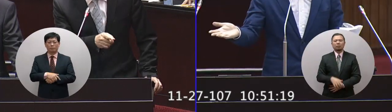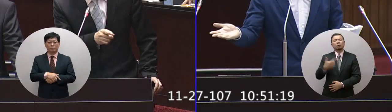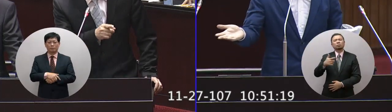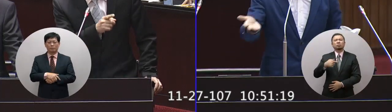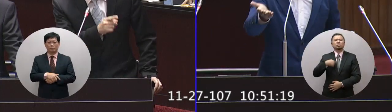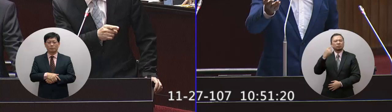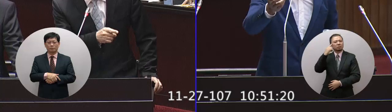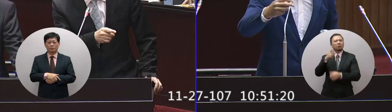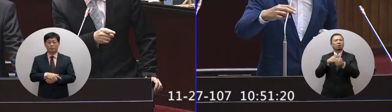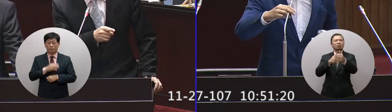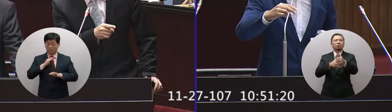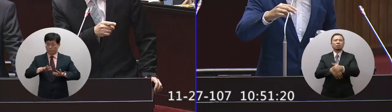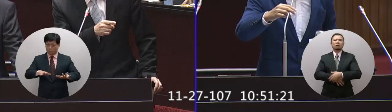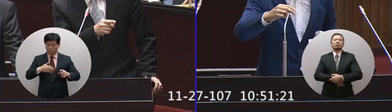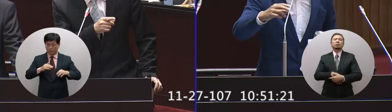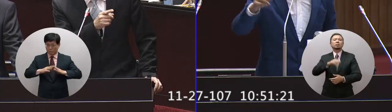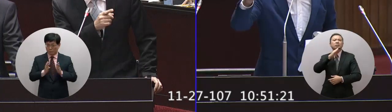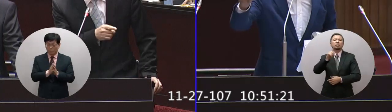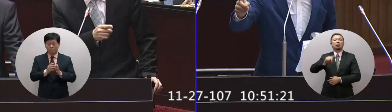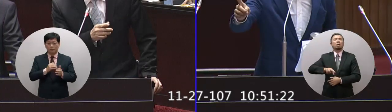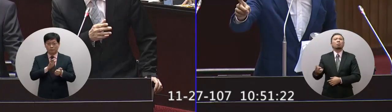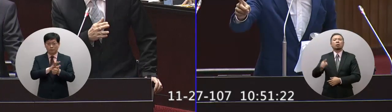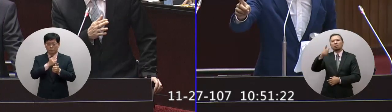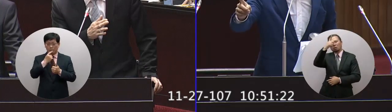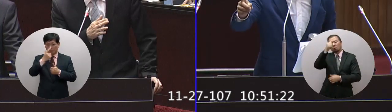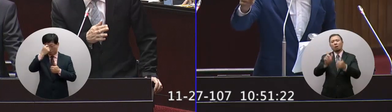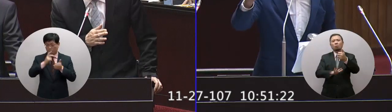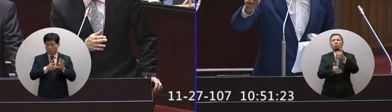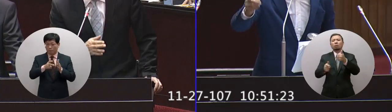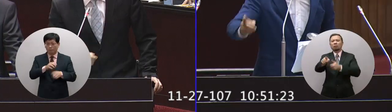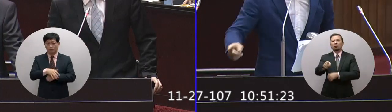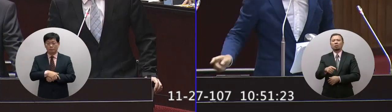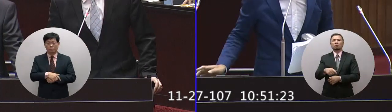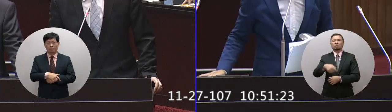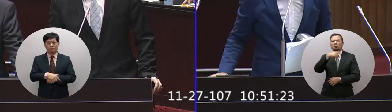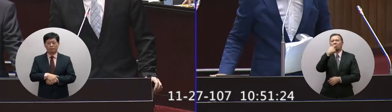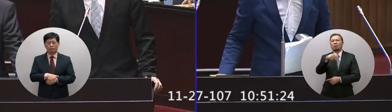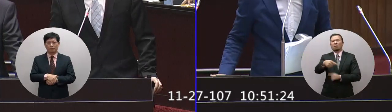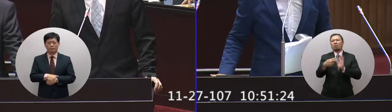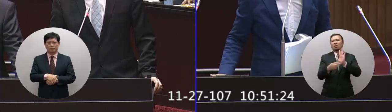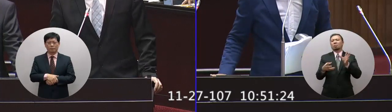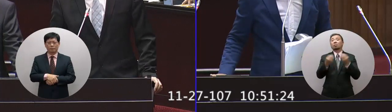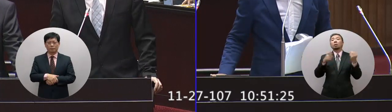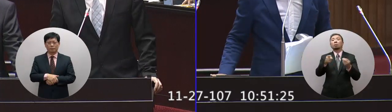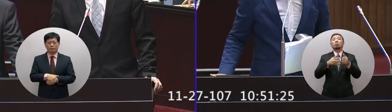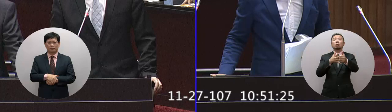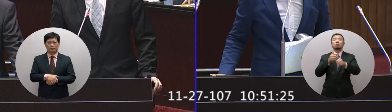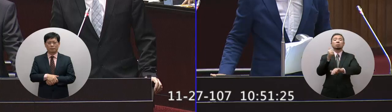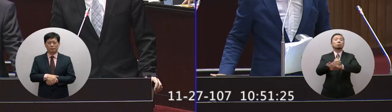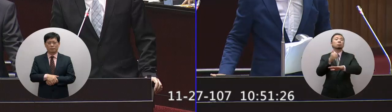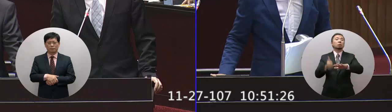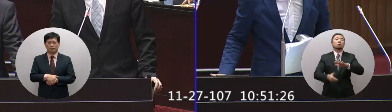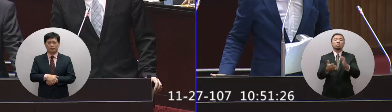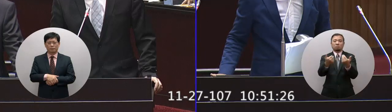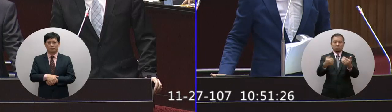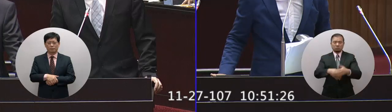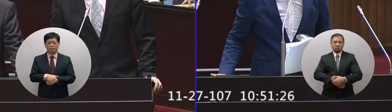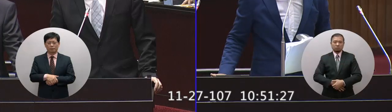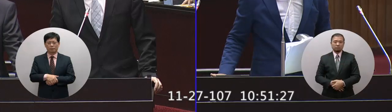只是简单的问题，接下来是黄委员的时间，你不要浪费我的时间。你觉得你做得下去吗？你做得下去